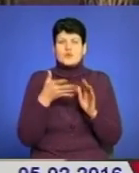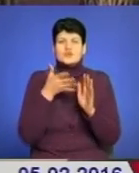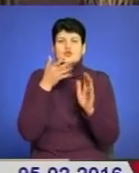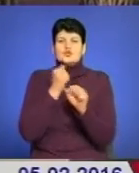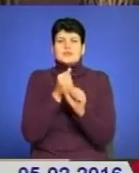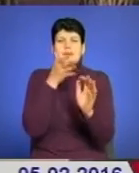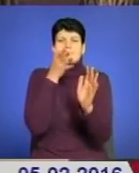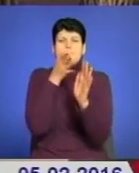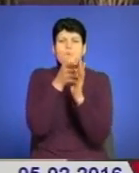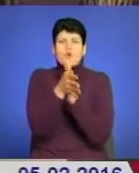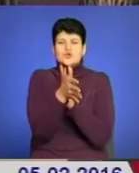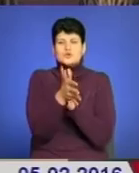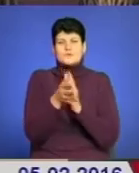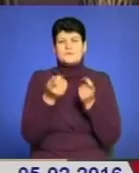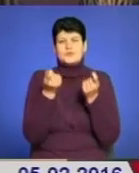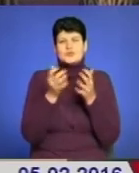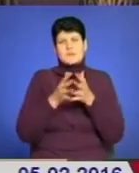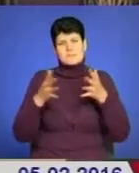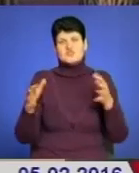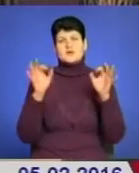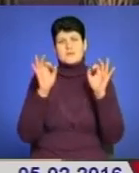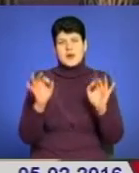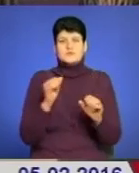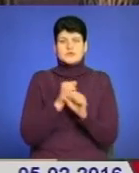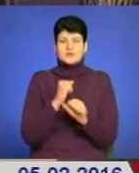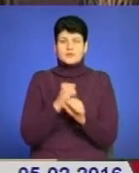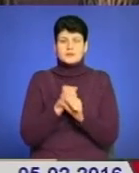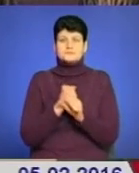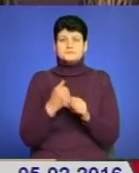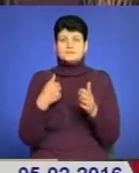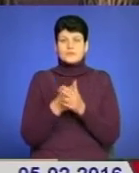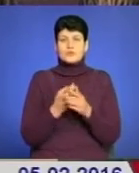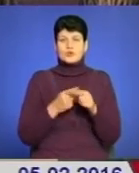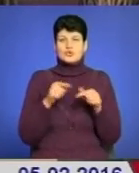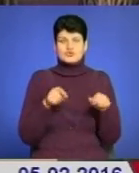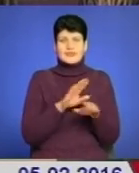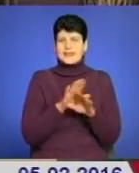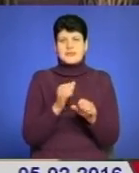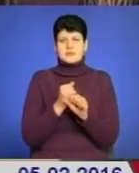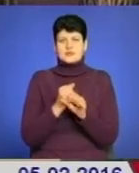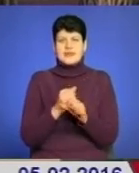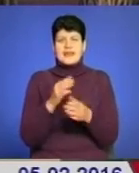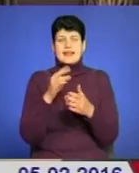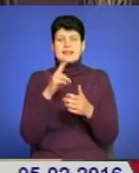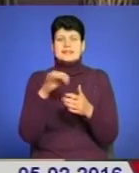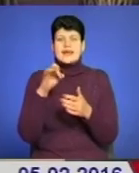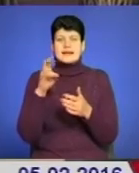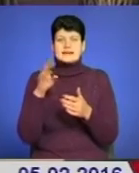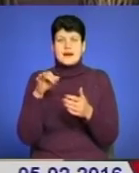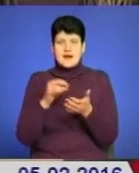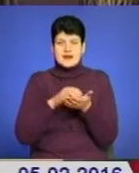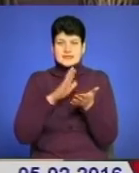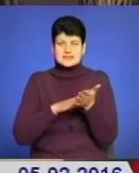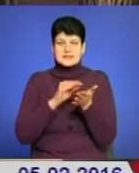в питанні і трошки більше правди зробити насправді, тому що до цього часу ніби воно не зовсім працює. Декларації вже є, а те, що декларація,